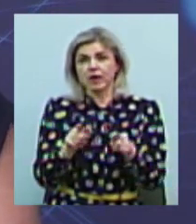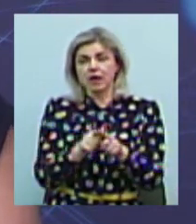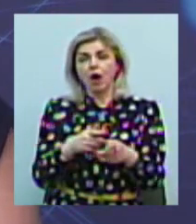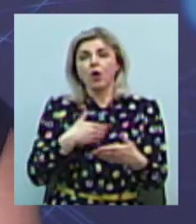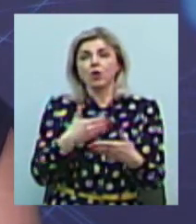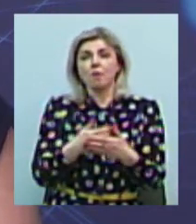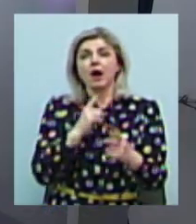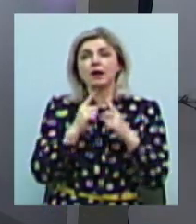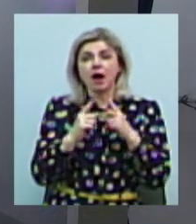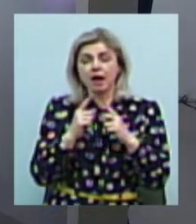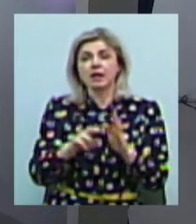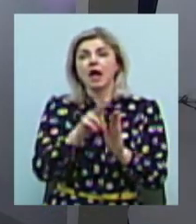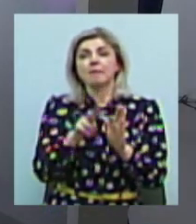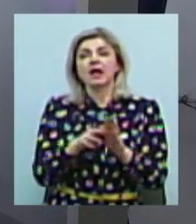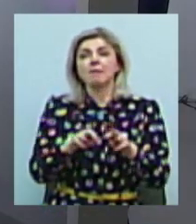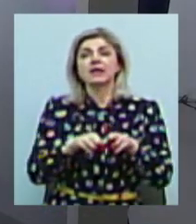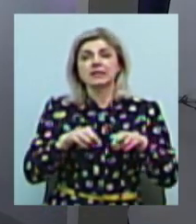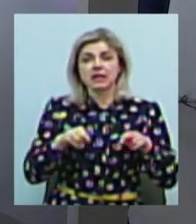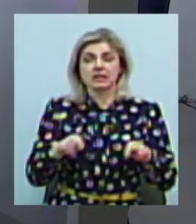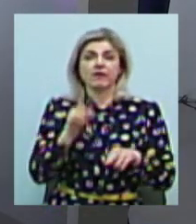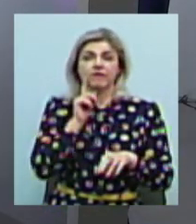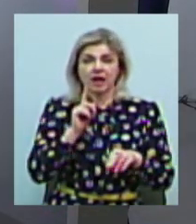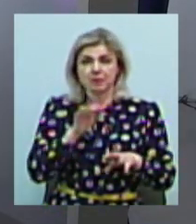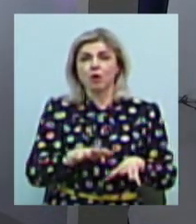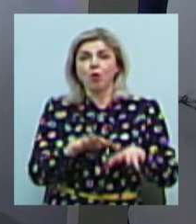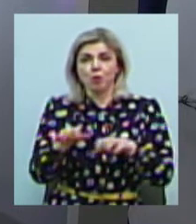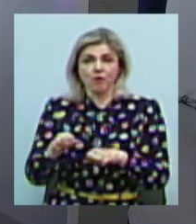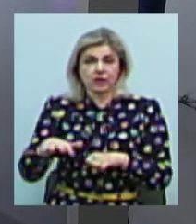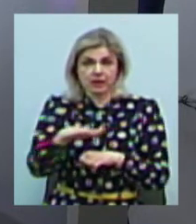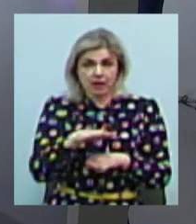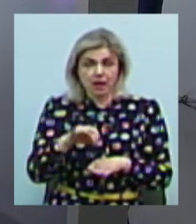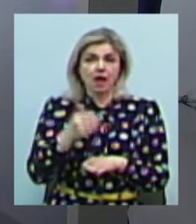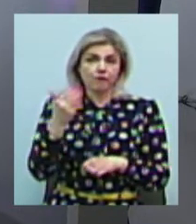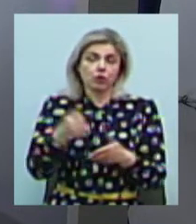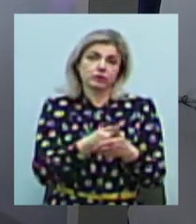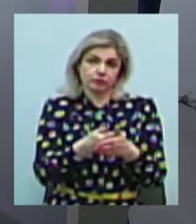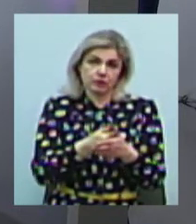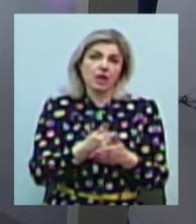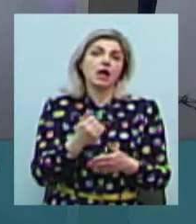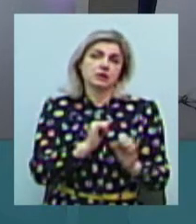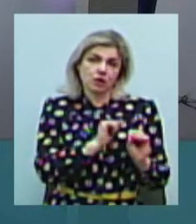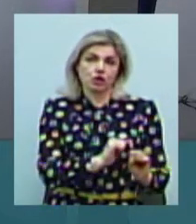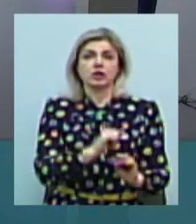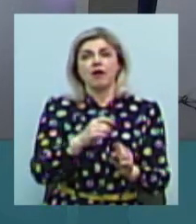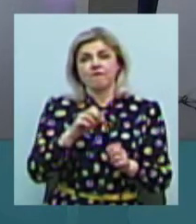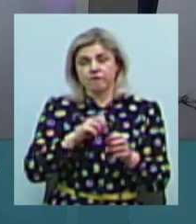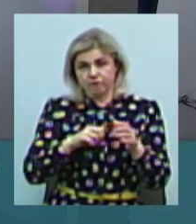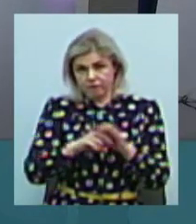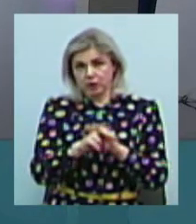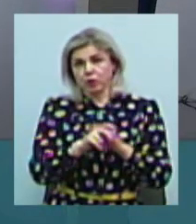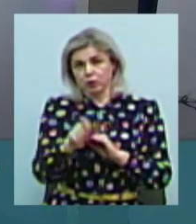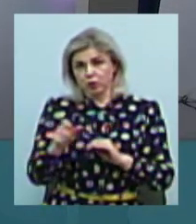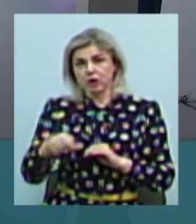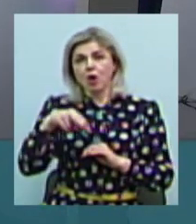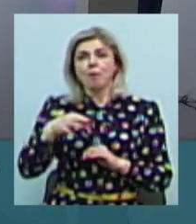Міністерстві тимчасово окупованих територій, і вони вже лобіюють інтереси вимушених переселенців по всій території